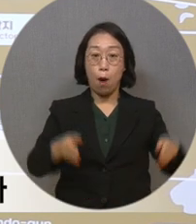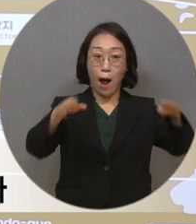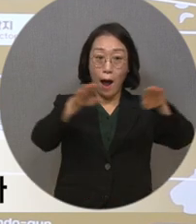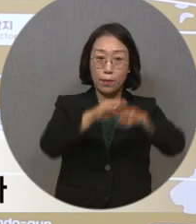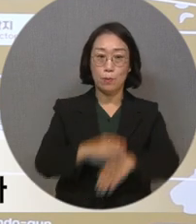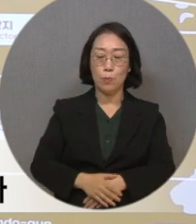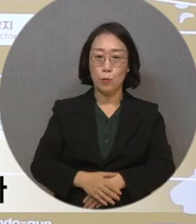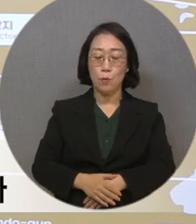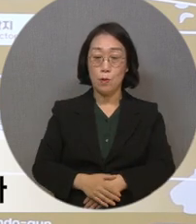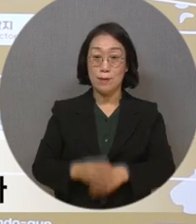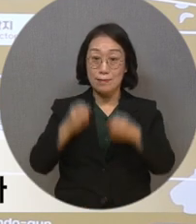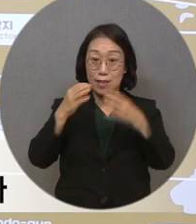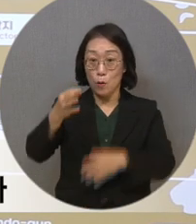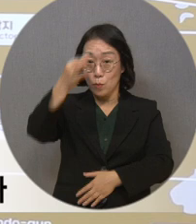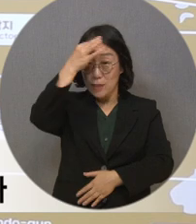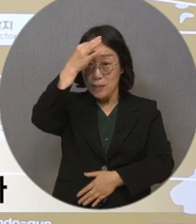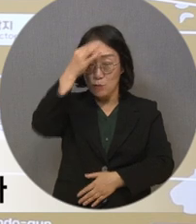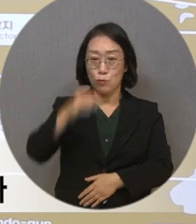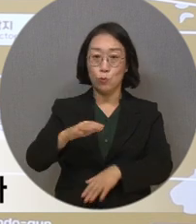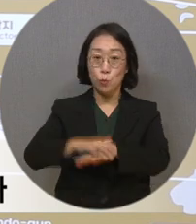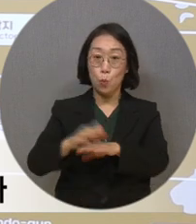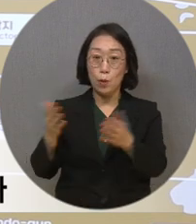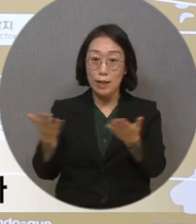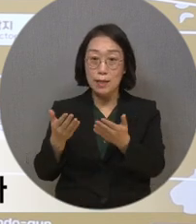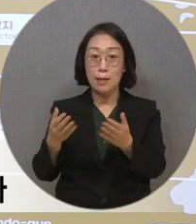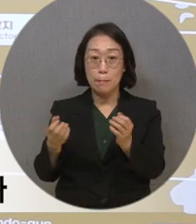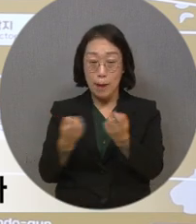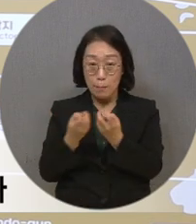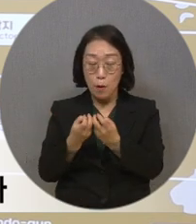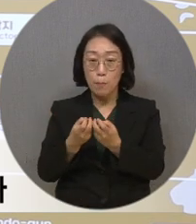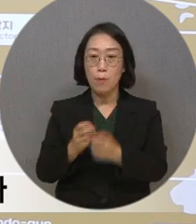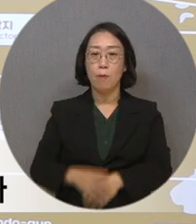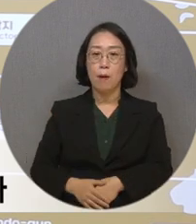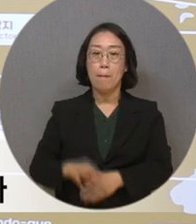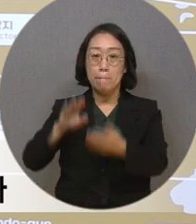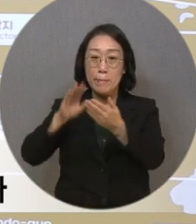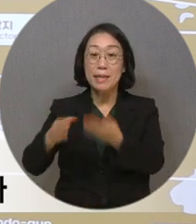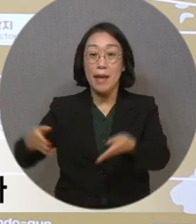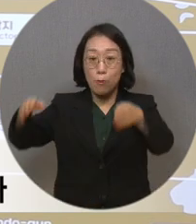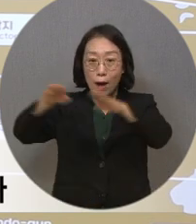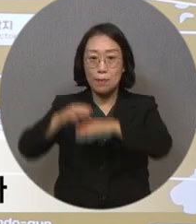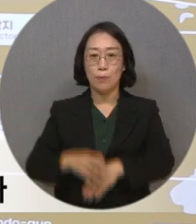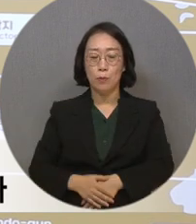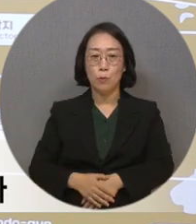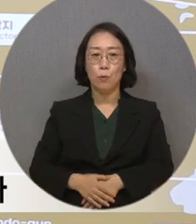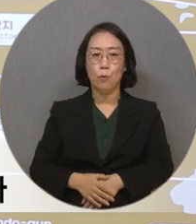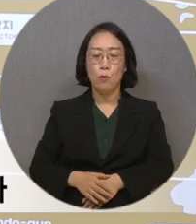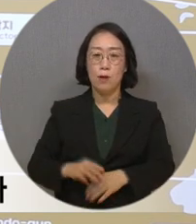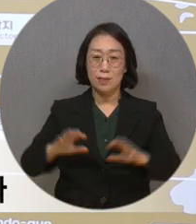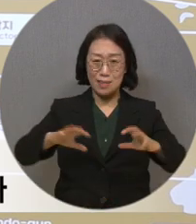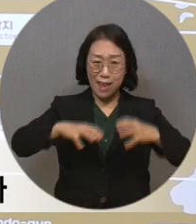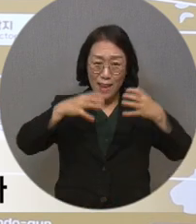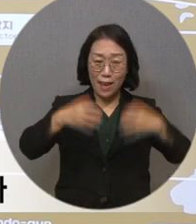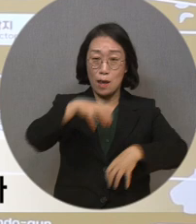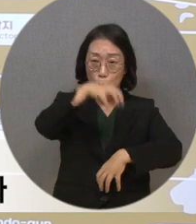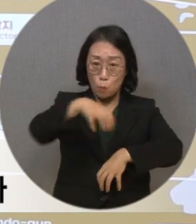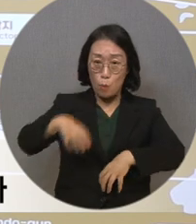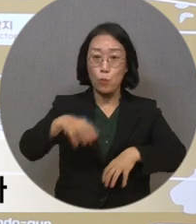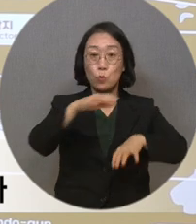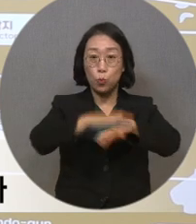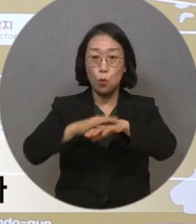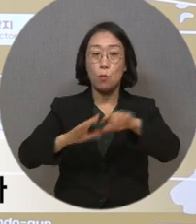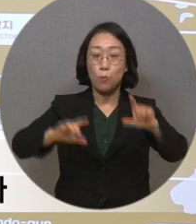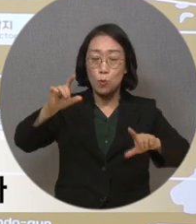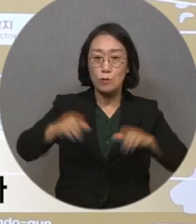전담 농업을 보여줄 수 있는 농업 미래관, 농식품관, 그리고 세계 농업을 한눈에 볼 수